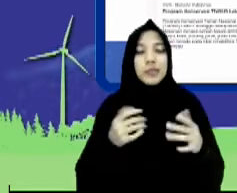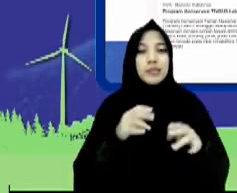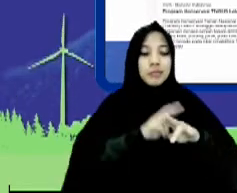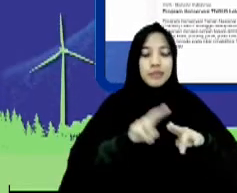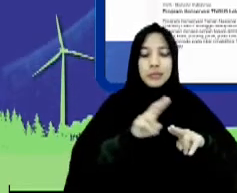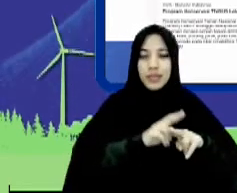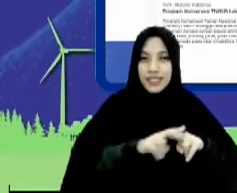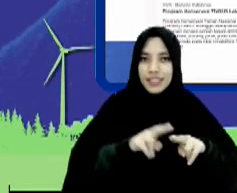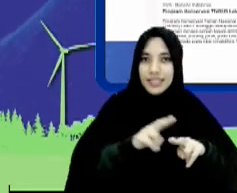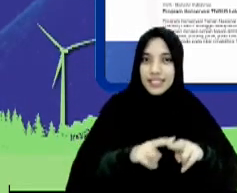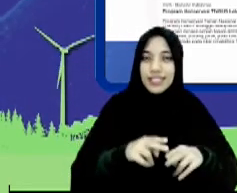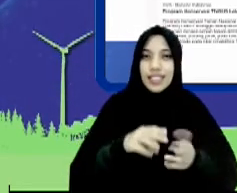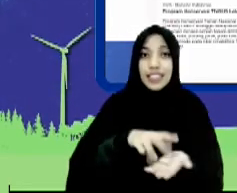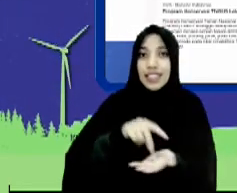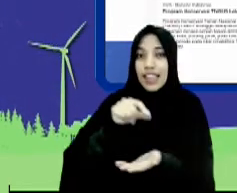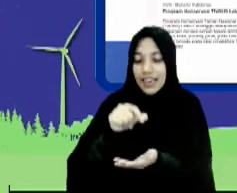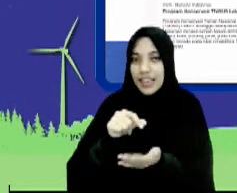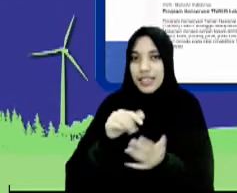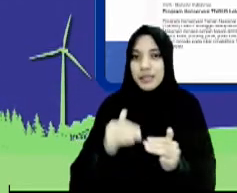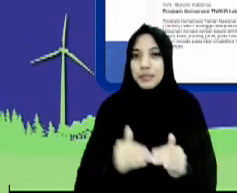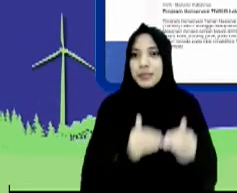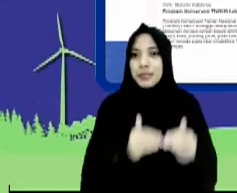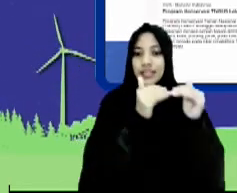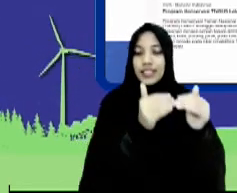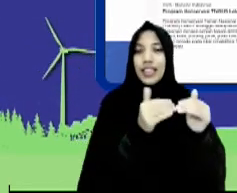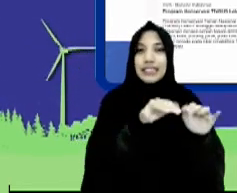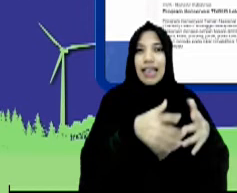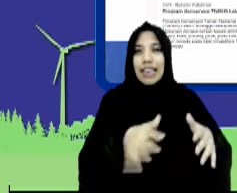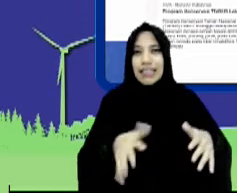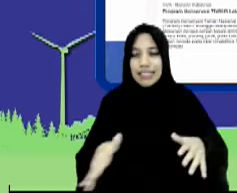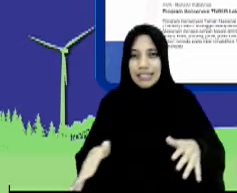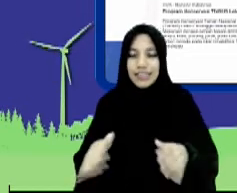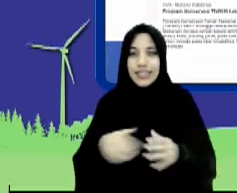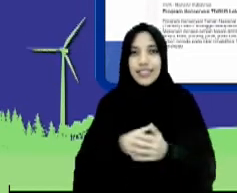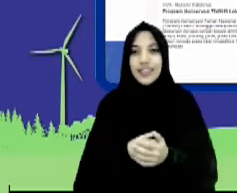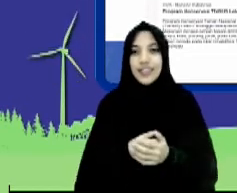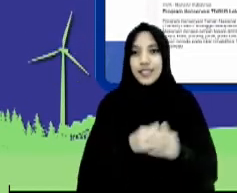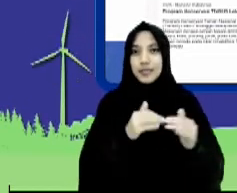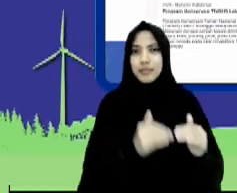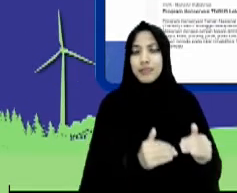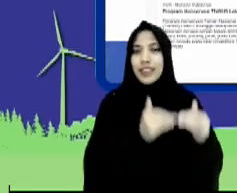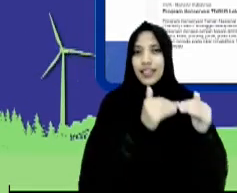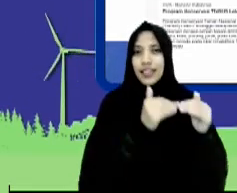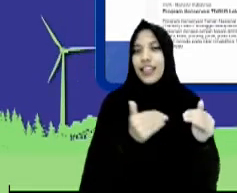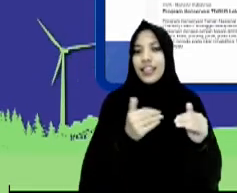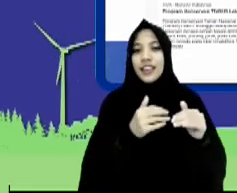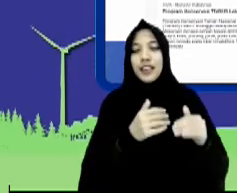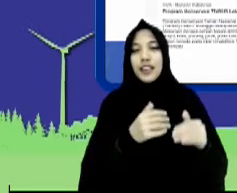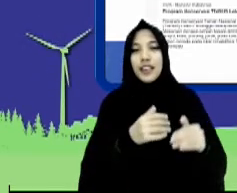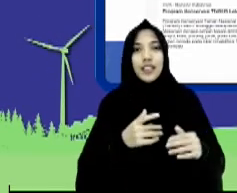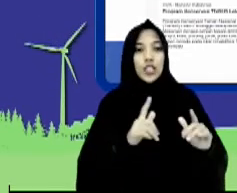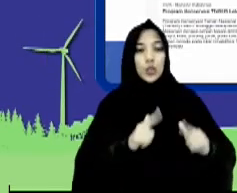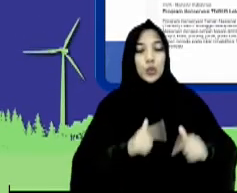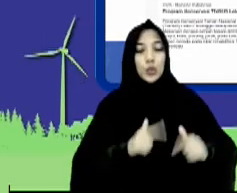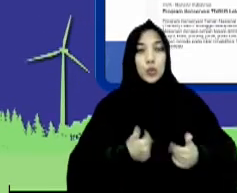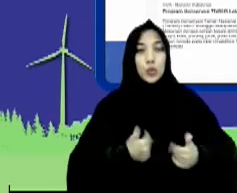memperbaiki e meningkatkan ee air yang bisa diresapkan ke dalam tanah kemudian juga meningkatkan keaneka ragaman hayati dan tentunya Eh